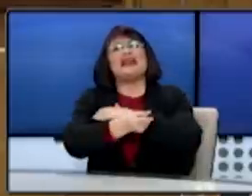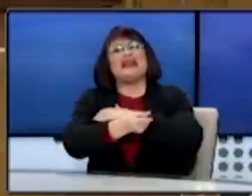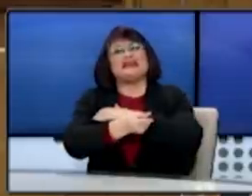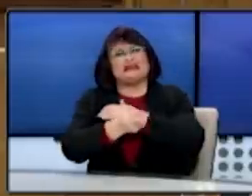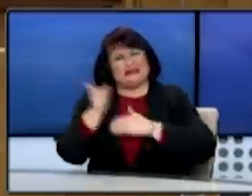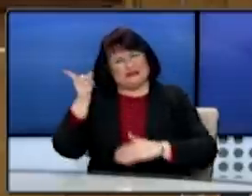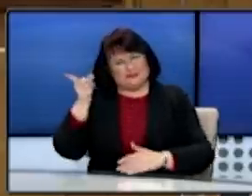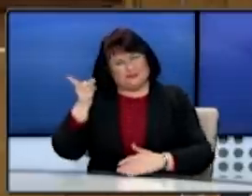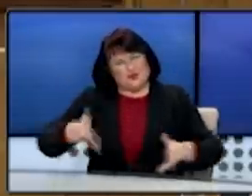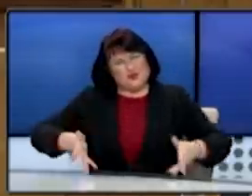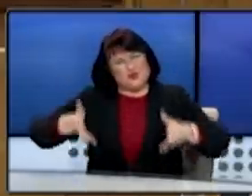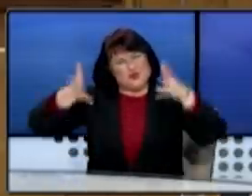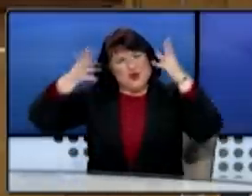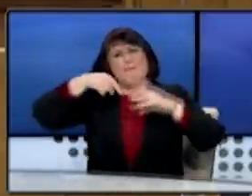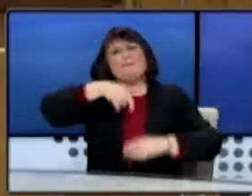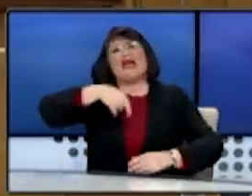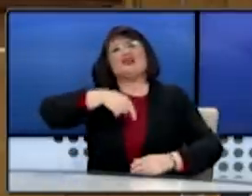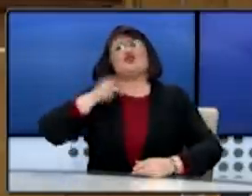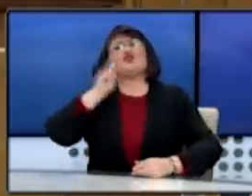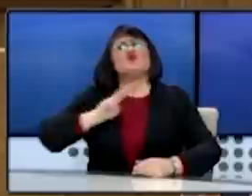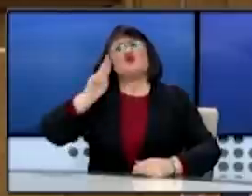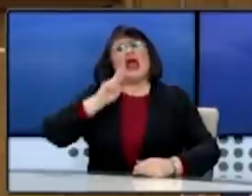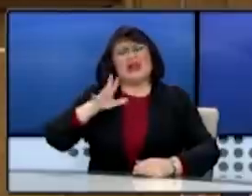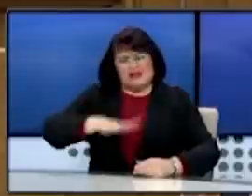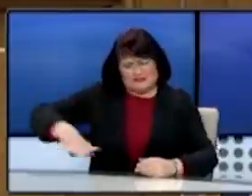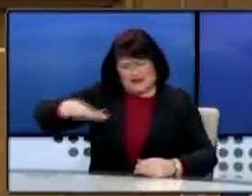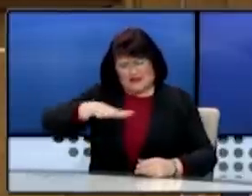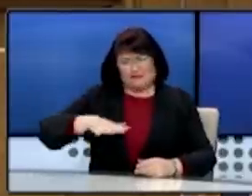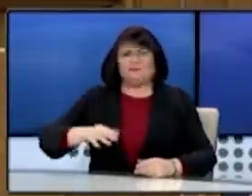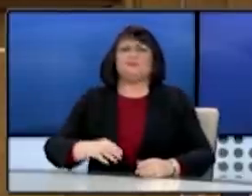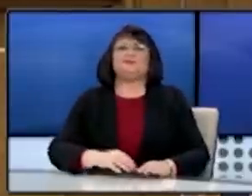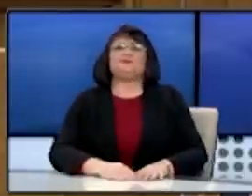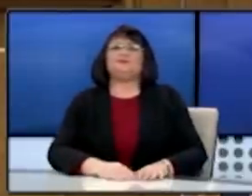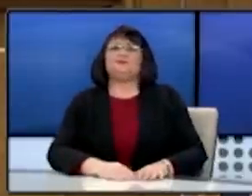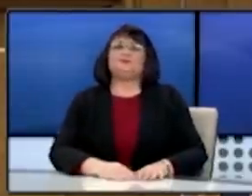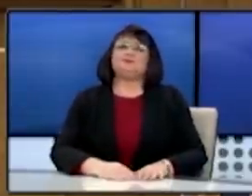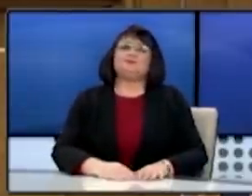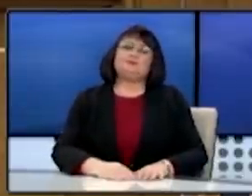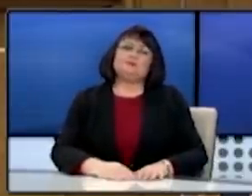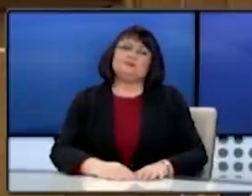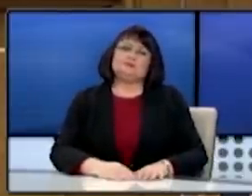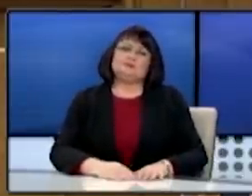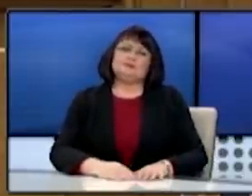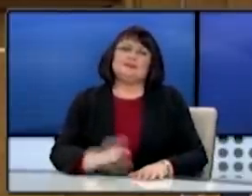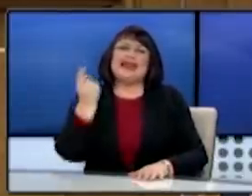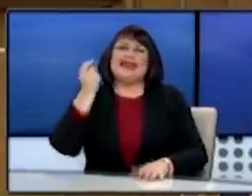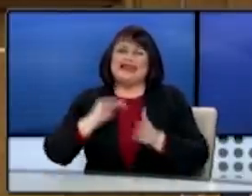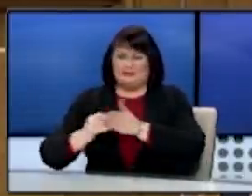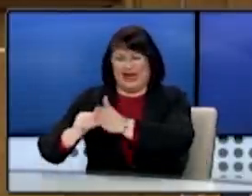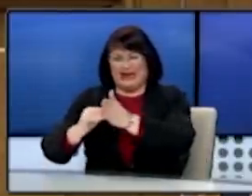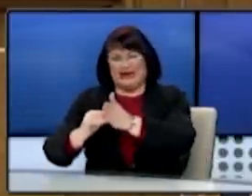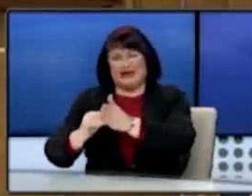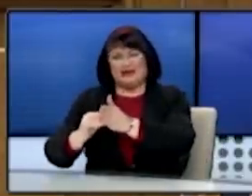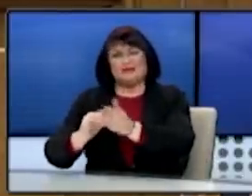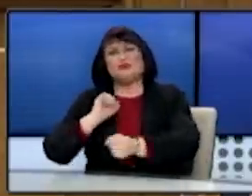Ράλη που καλύπτει ένα τεράστιο χώρο του κέντρου και της Δυτικής Αθήνας, προσπαθώντας οι λίγοι εργαζόμενοι